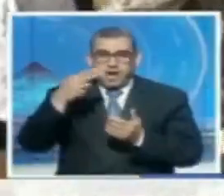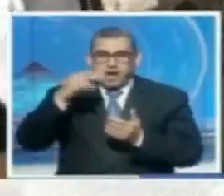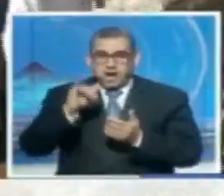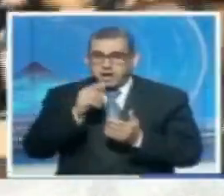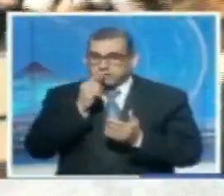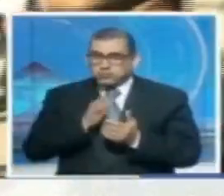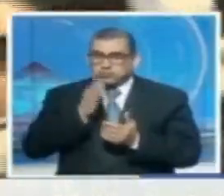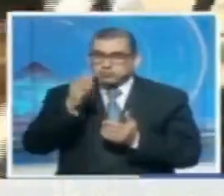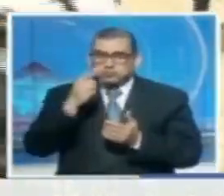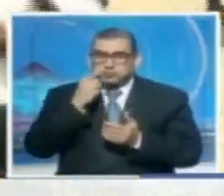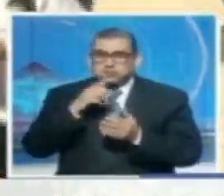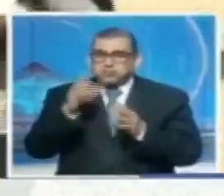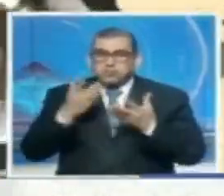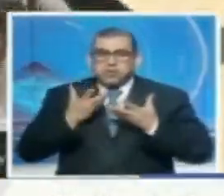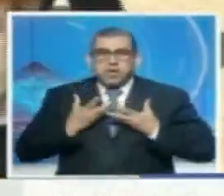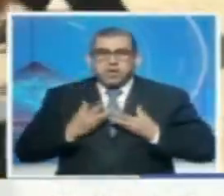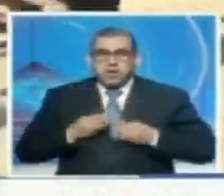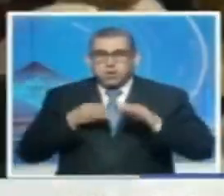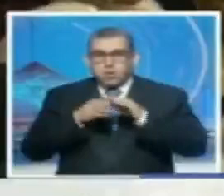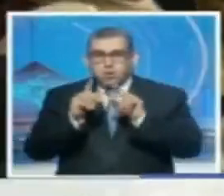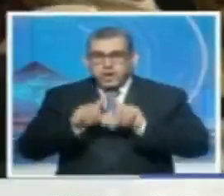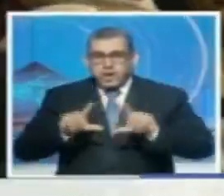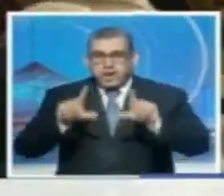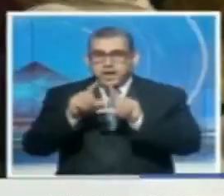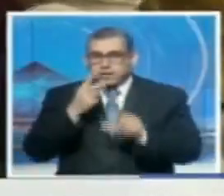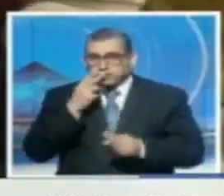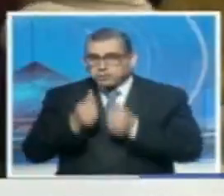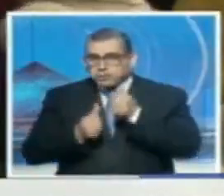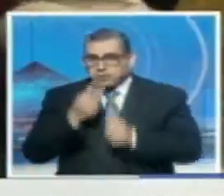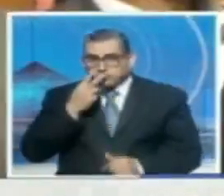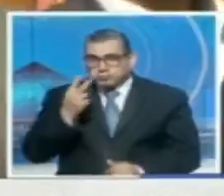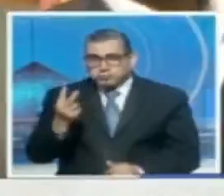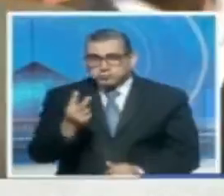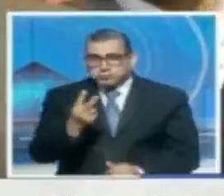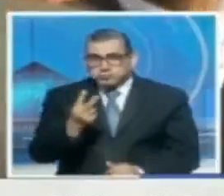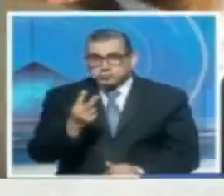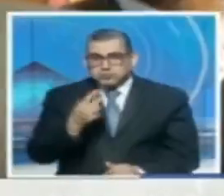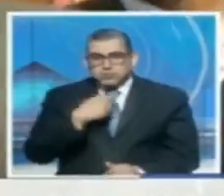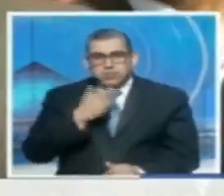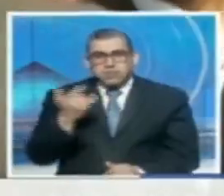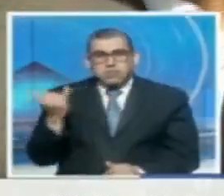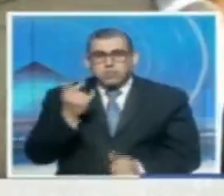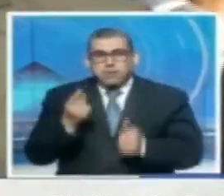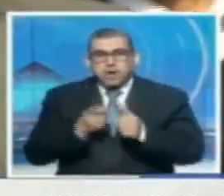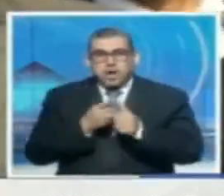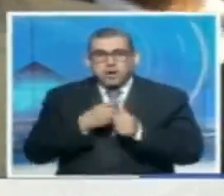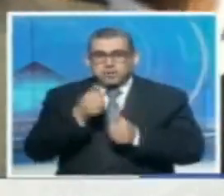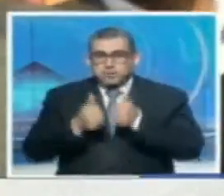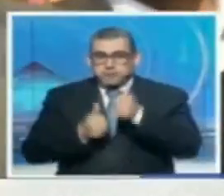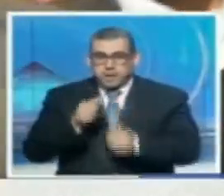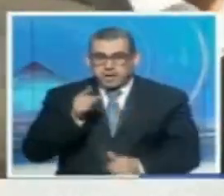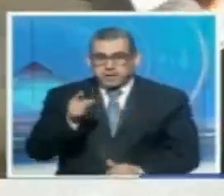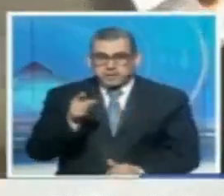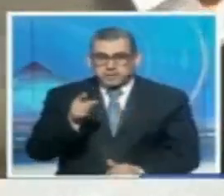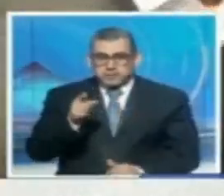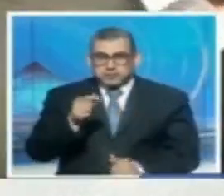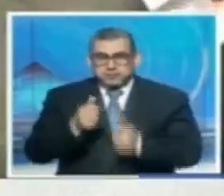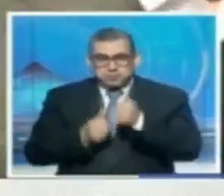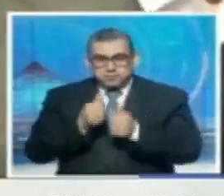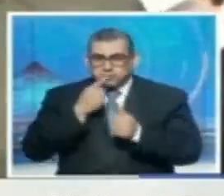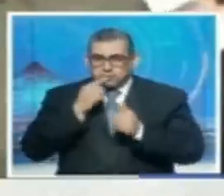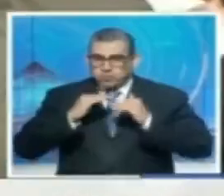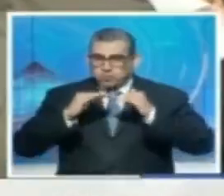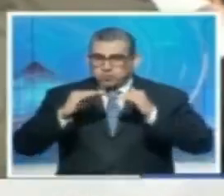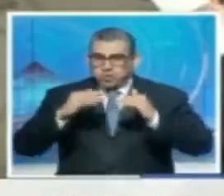توافر السبل للراحة كافة داخل وخارج الامتحان. يهمنا في المقام الأول الامتحانات تؤدى على أفضل